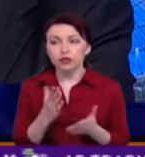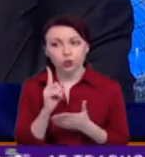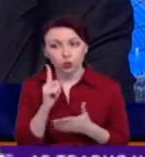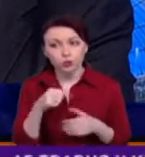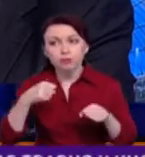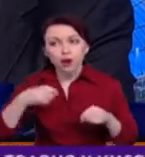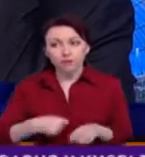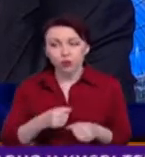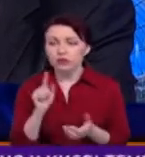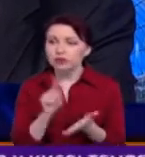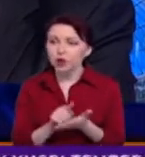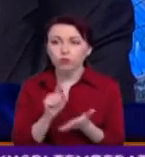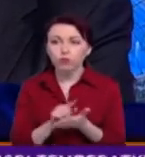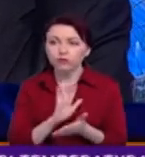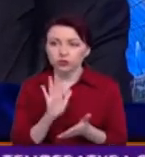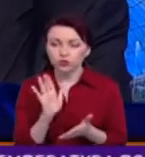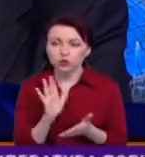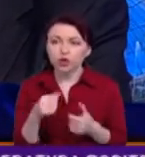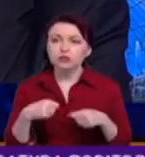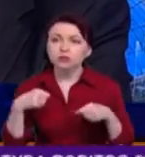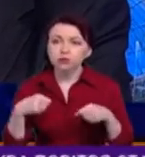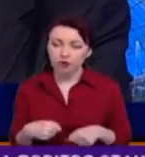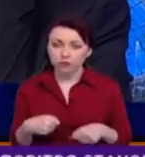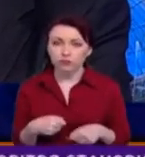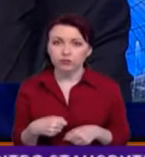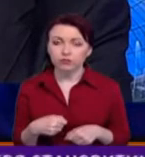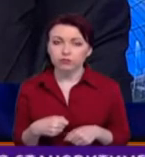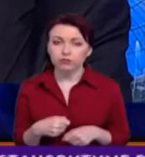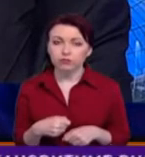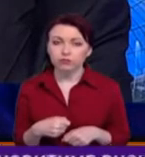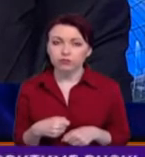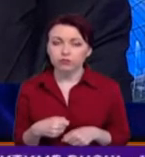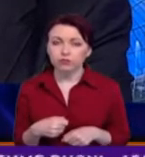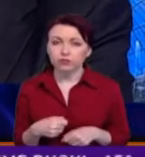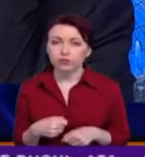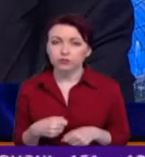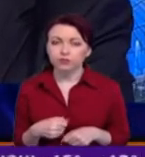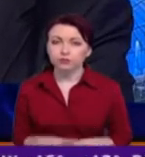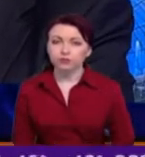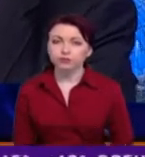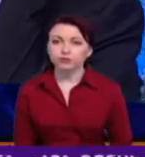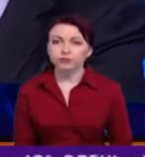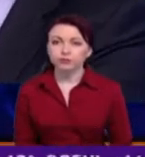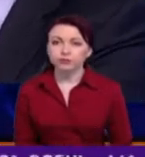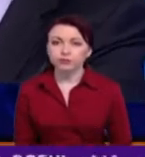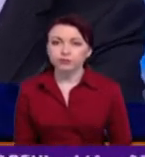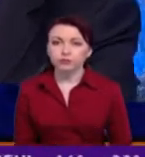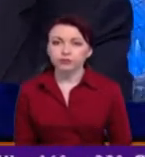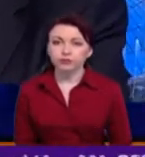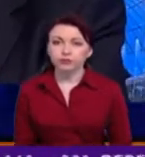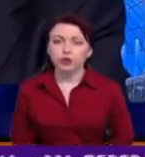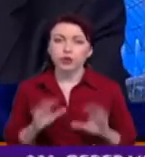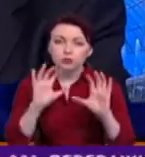не обов'язок, він же не з'являється просто так, що... Це як конституційне